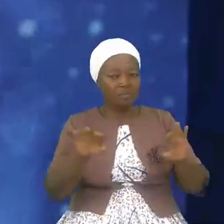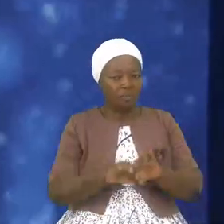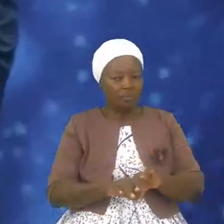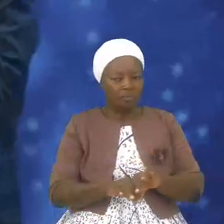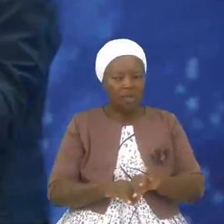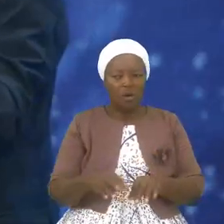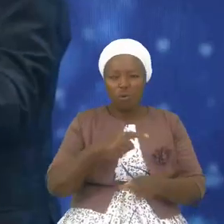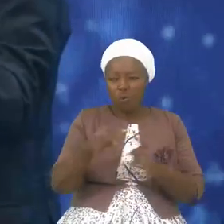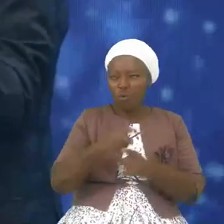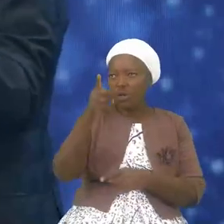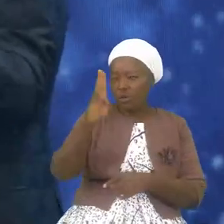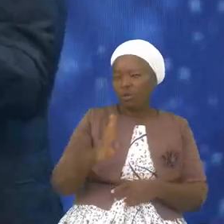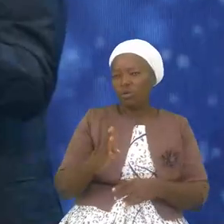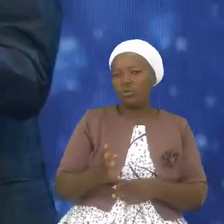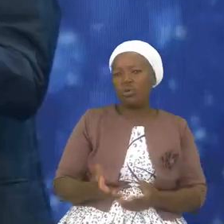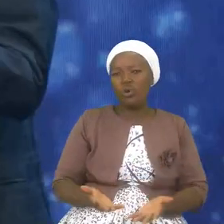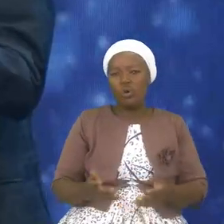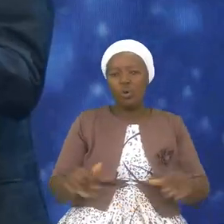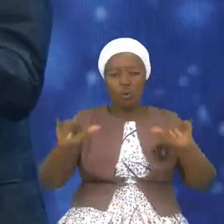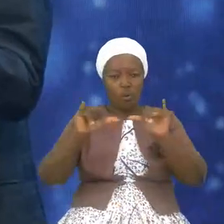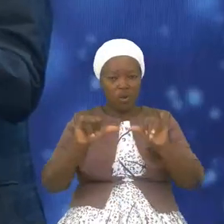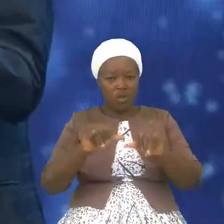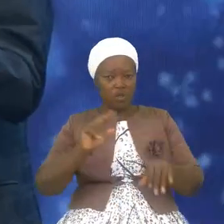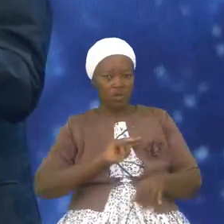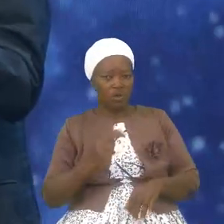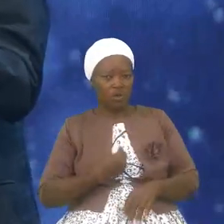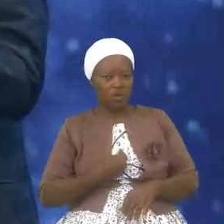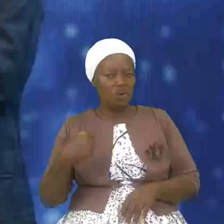nous sommes légers ou nous sommes dignes.